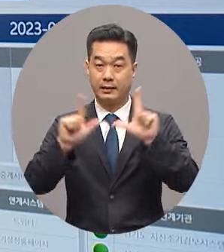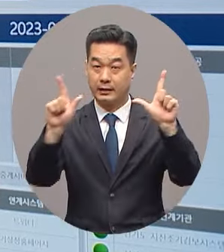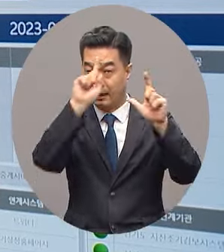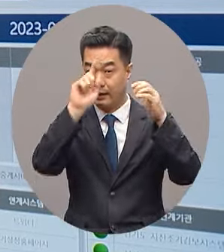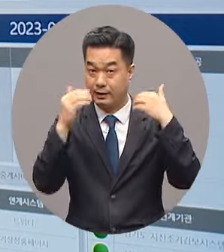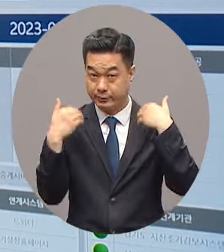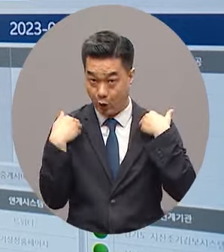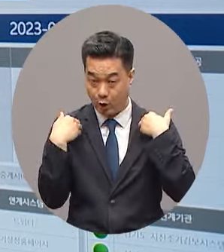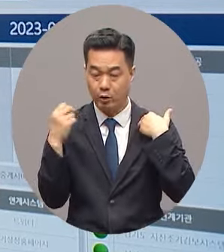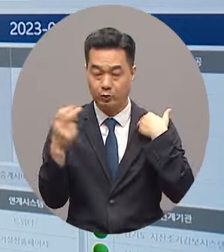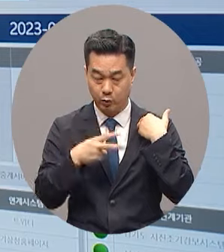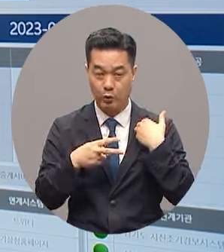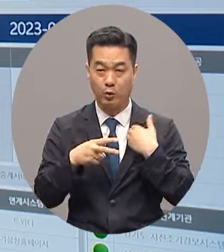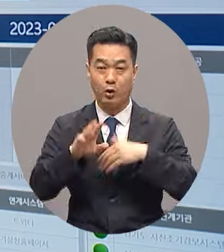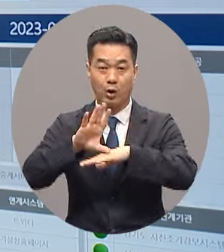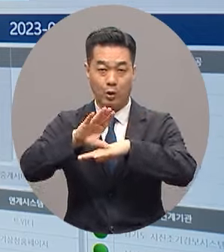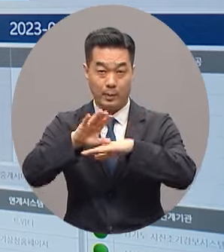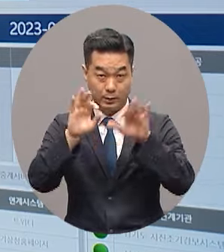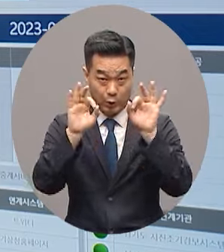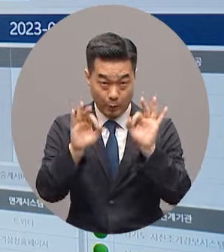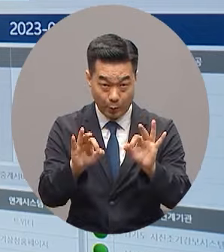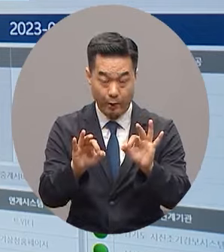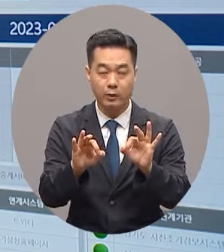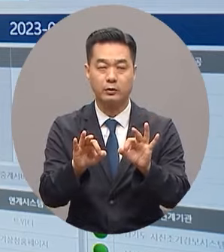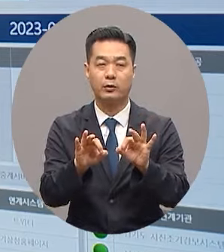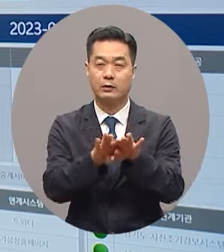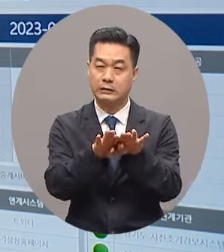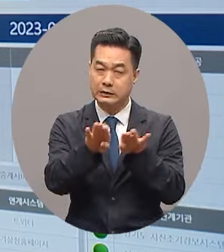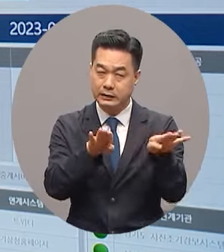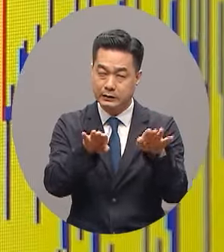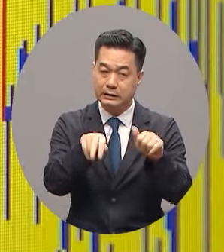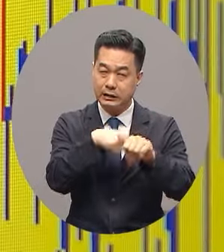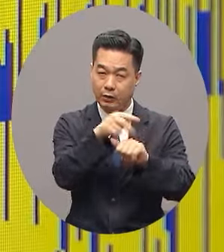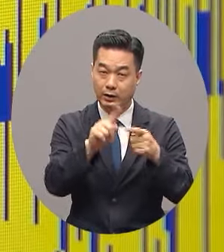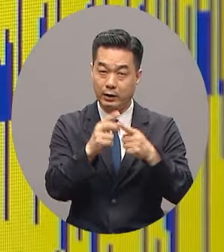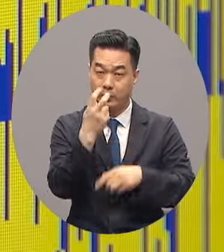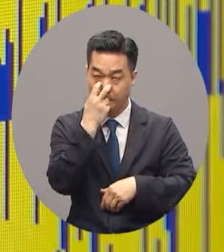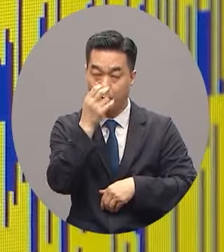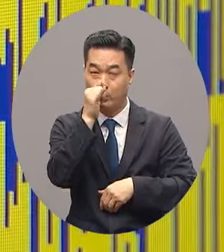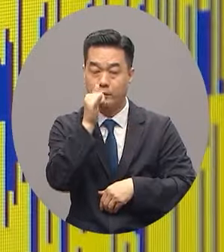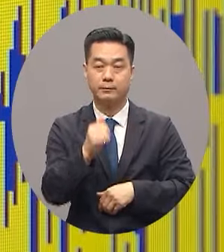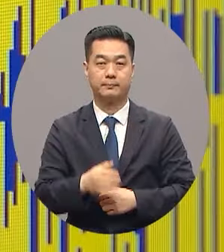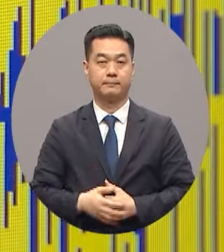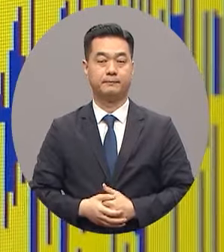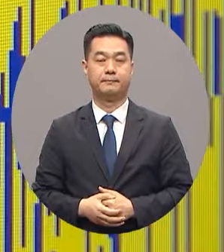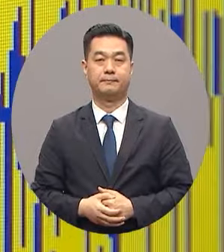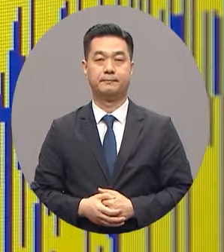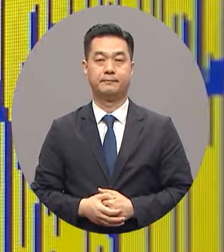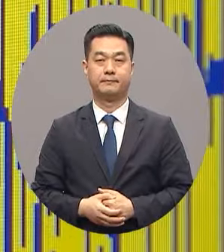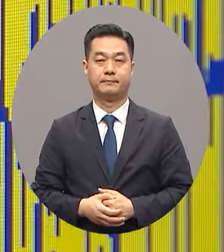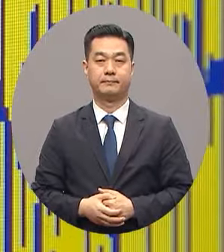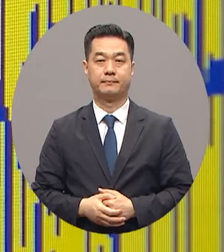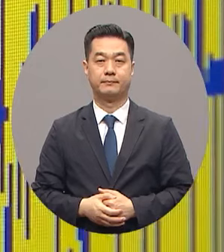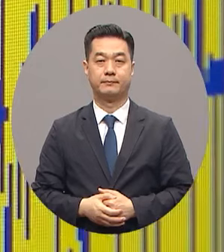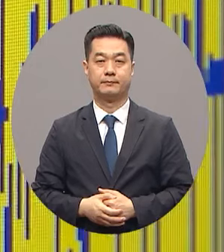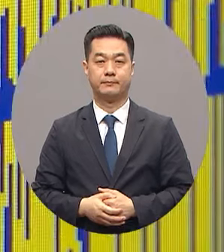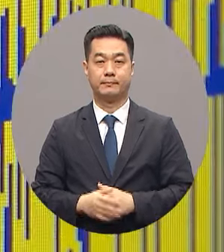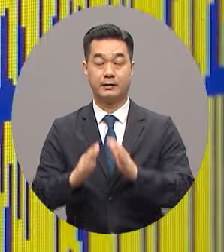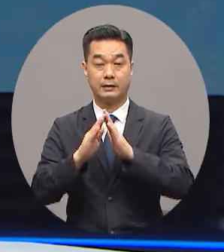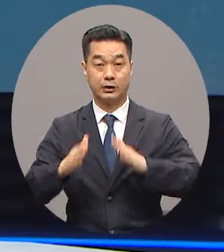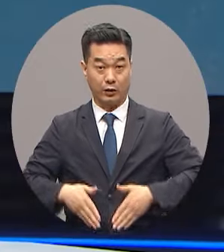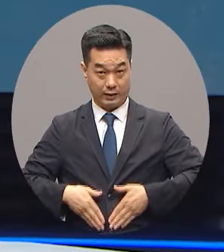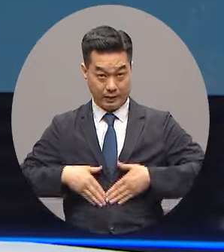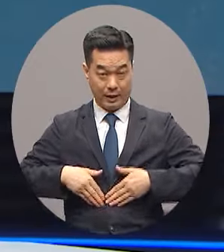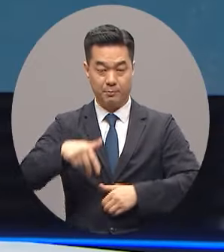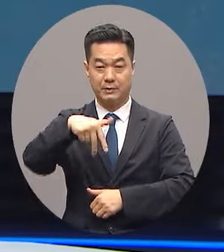기상청이나 매스컴이나 이걸 좀 보면서 주의 깊게 지금 보고 있는 상황입니다. 네, 전남 장흥에 계신